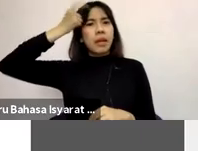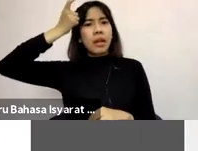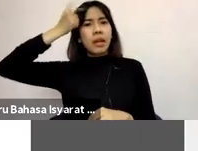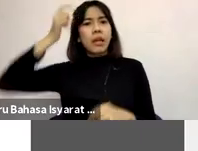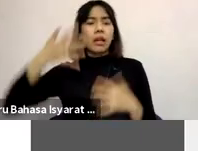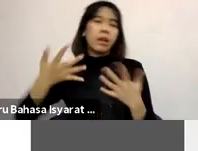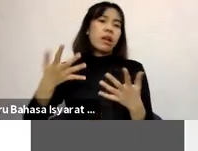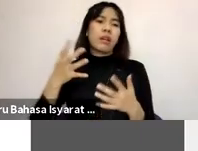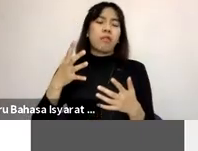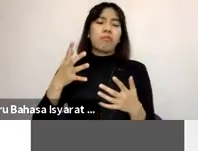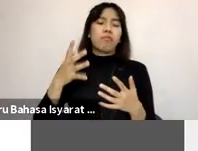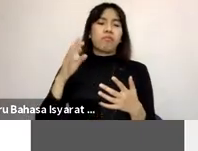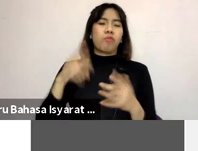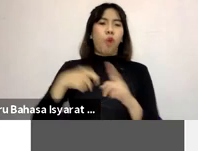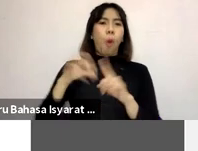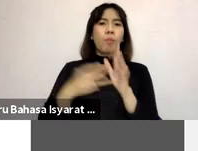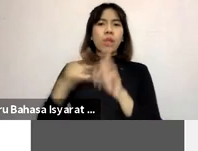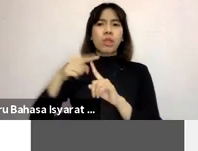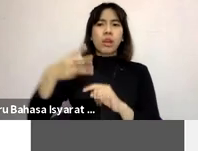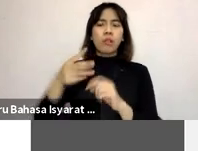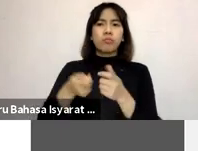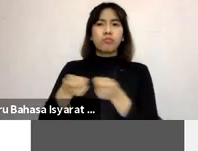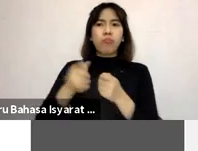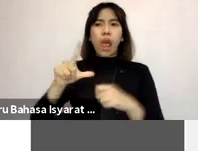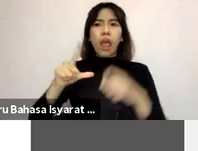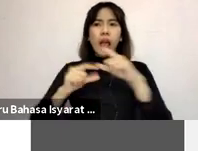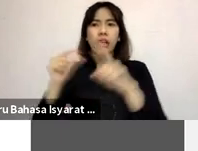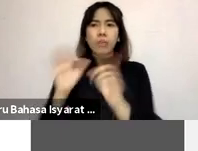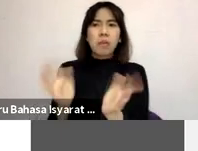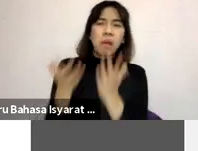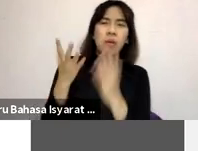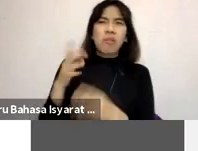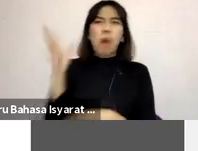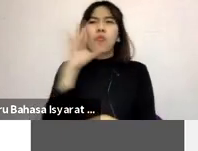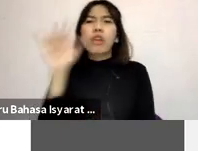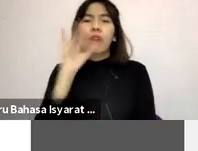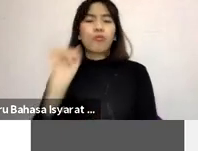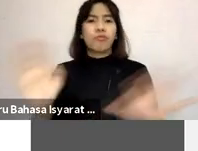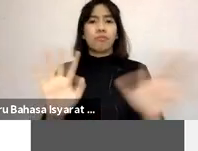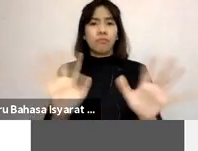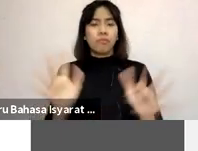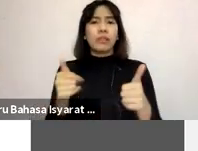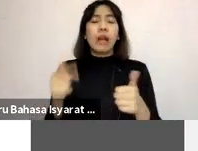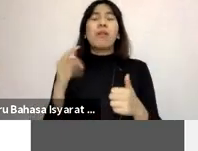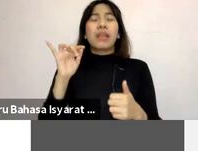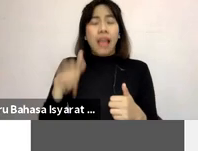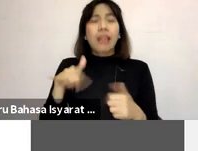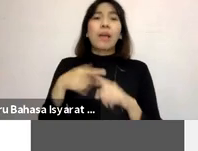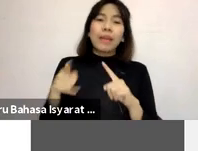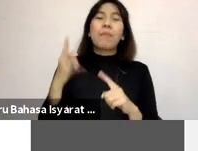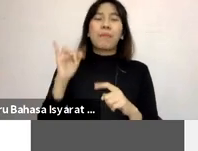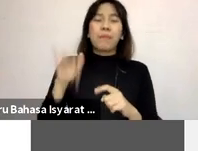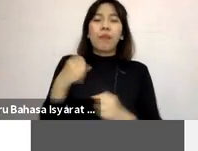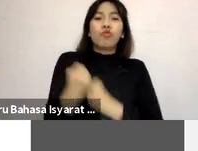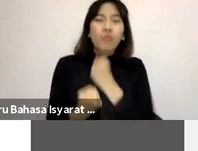sesuatu yang tidak mungkin meskipun effort kesana usaha yang barangkali keras itu dibutuhkan